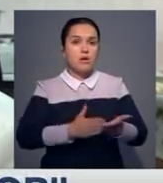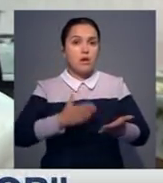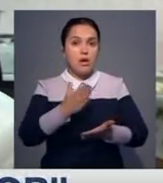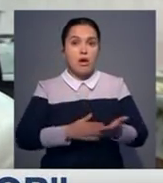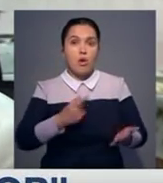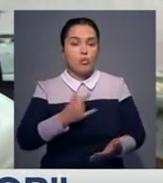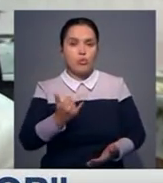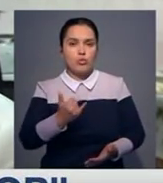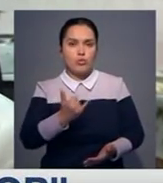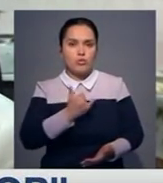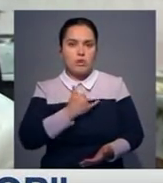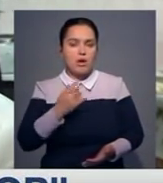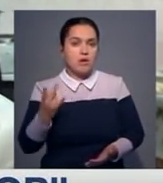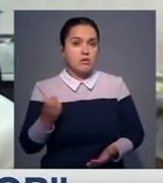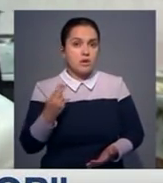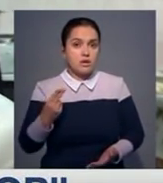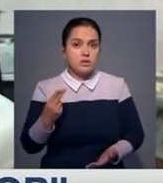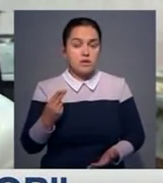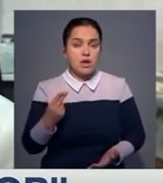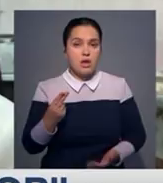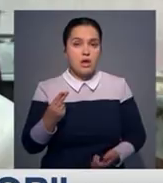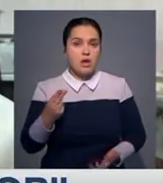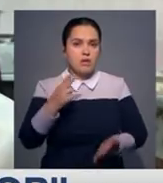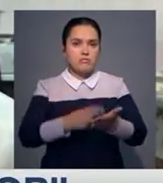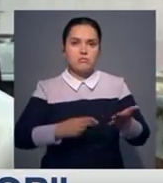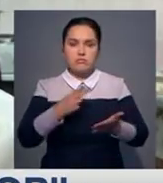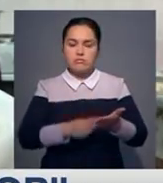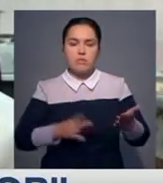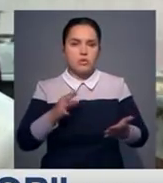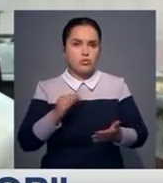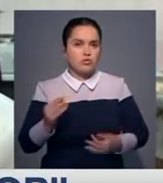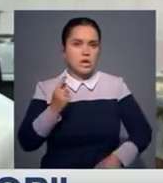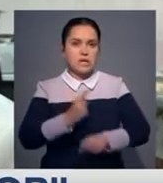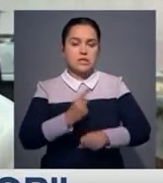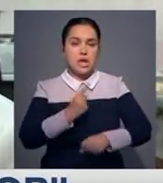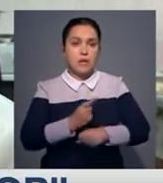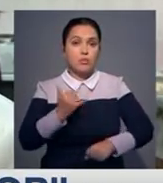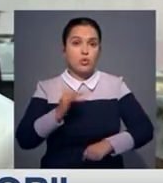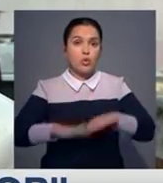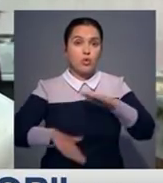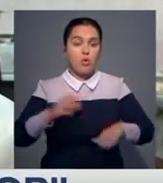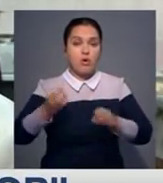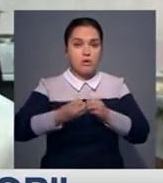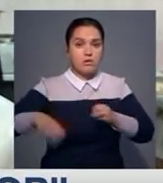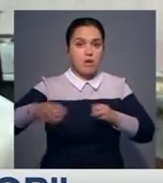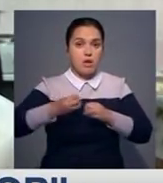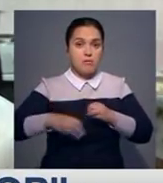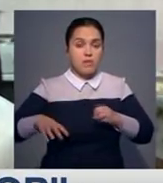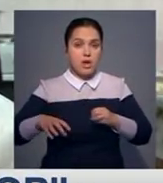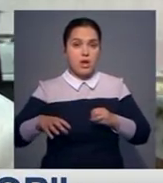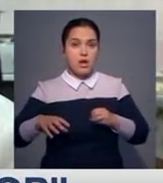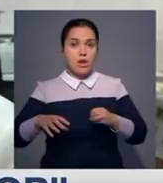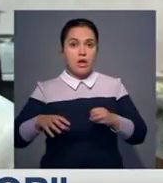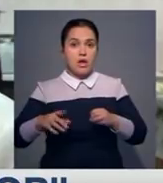А у нас в национальном блюде нож не применяется. И когда апашка, Сауля Апашка наша